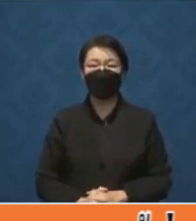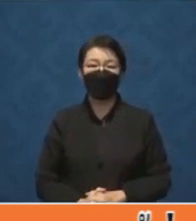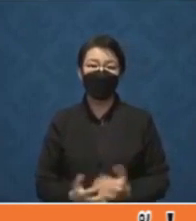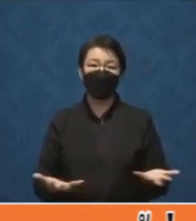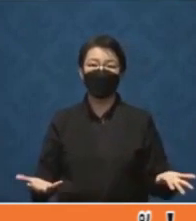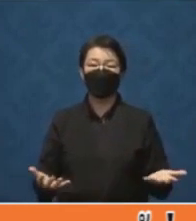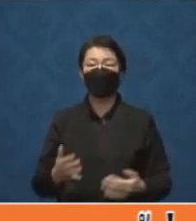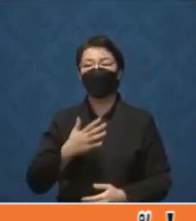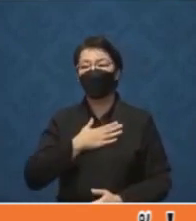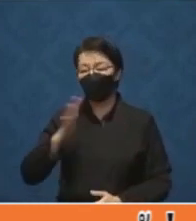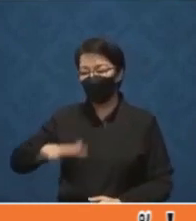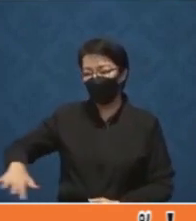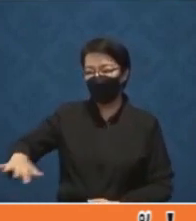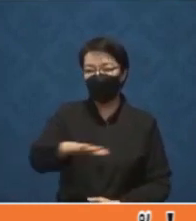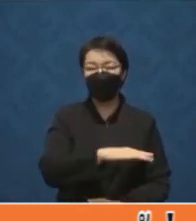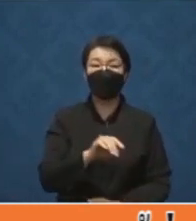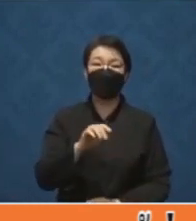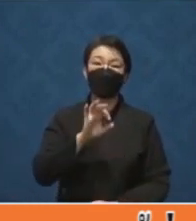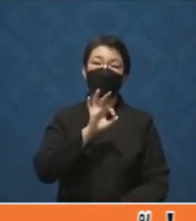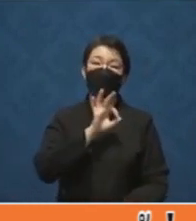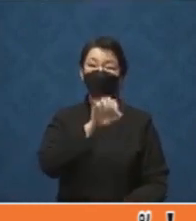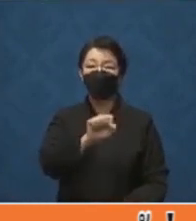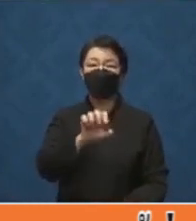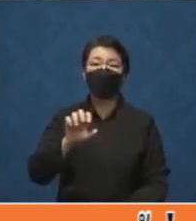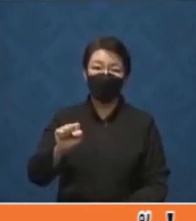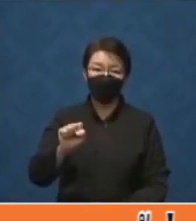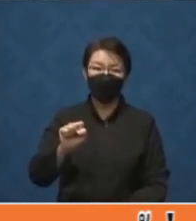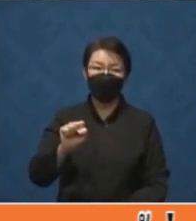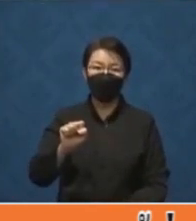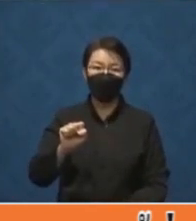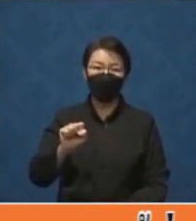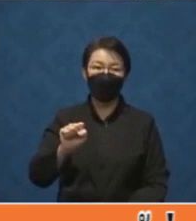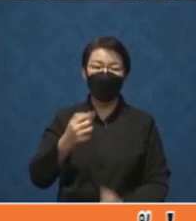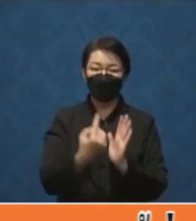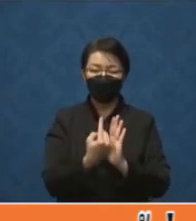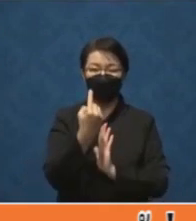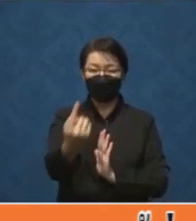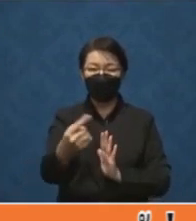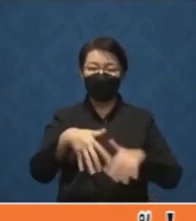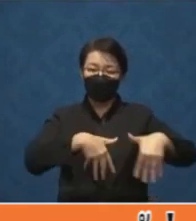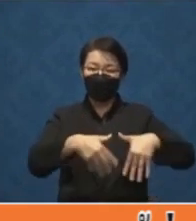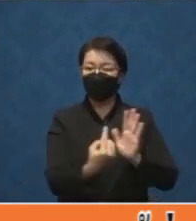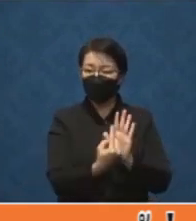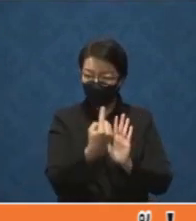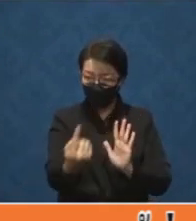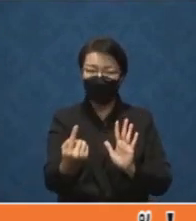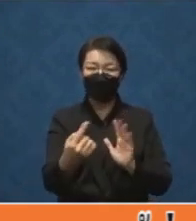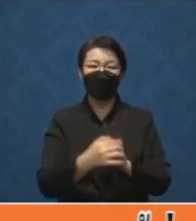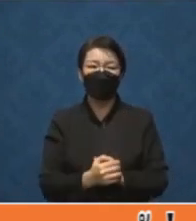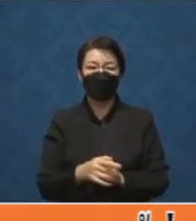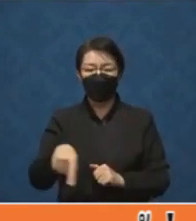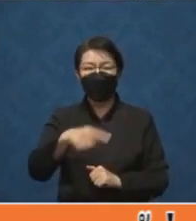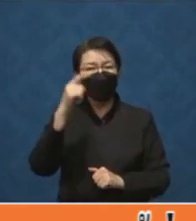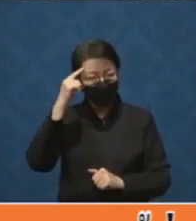ราในฐานะของสมาชิกสภาผู้แทนราษฎรเป็นตัวแทนของพี่น้องประชาชน